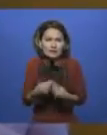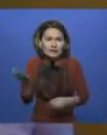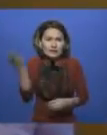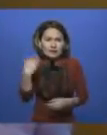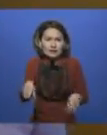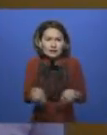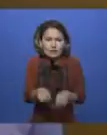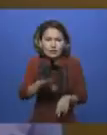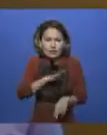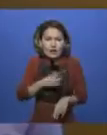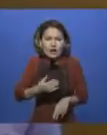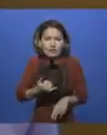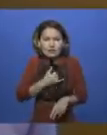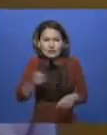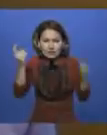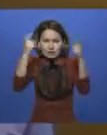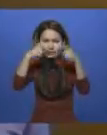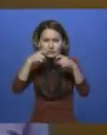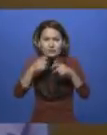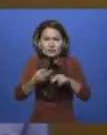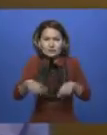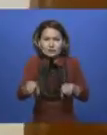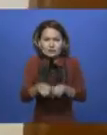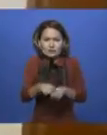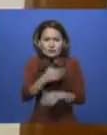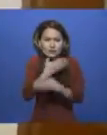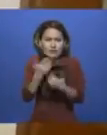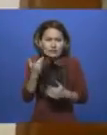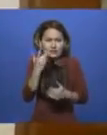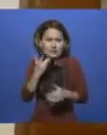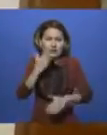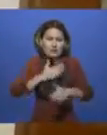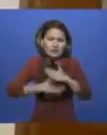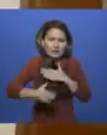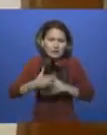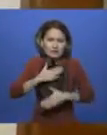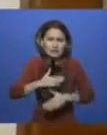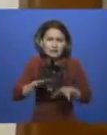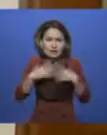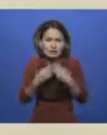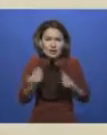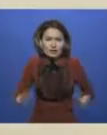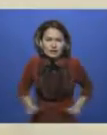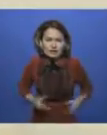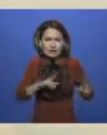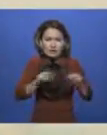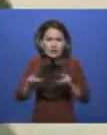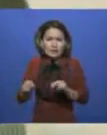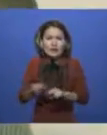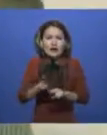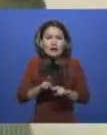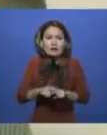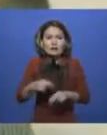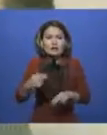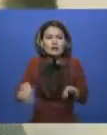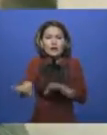сондай қабақ түйіп, бір жабылып жүрген жек көрем. Пәленшеевтер жобасы 16 бөлімнен тұрады. Әзілдер топтамасының